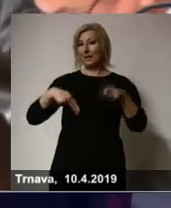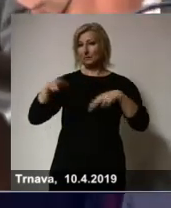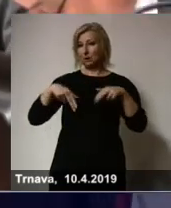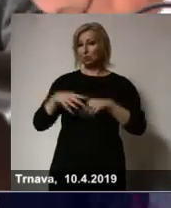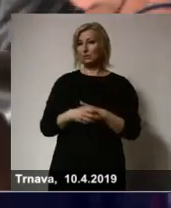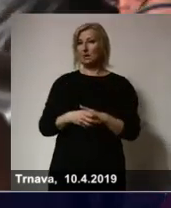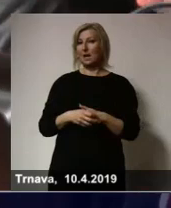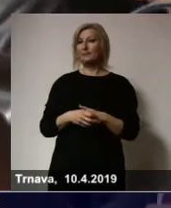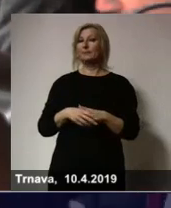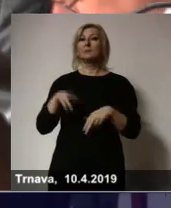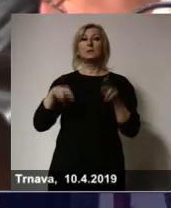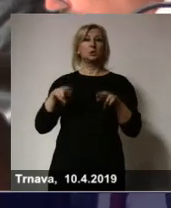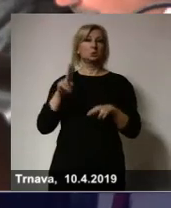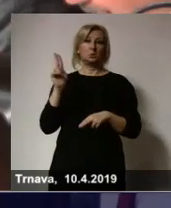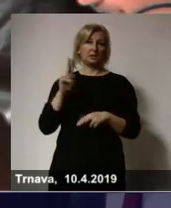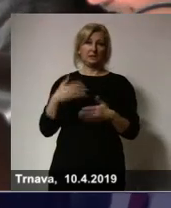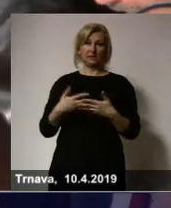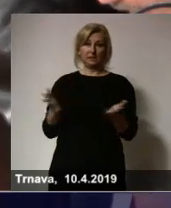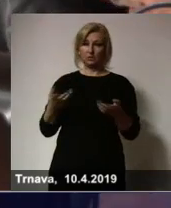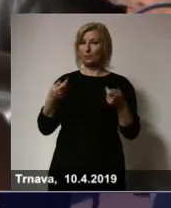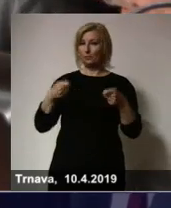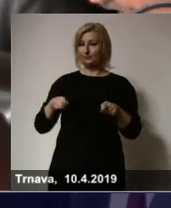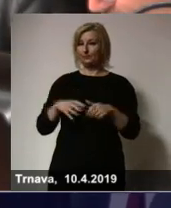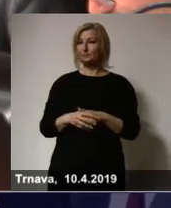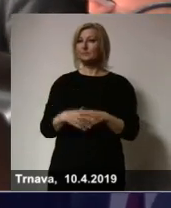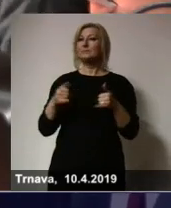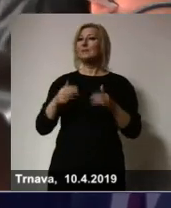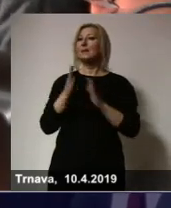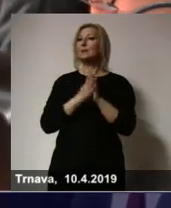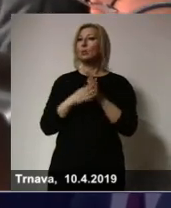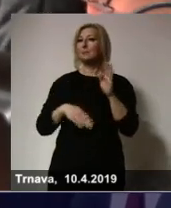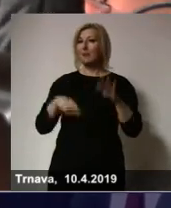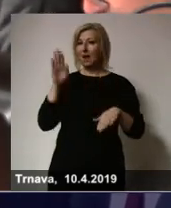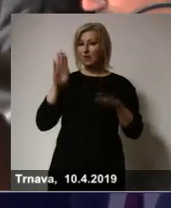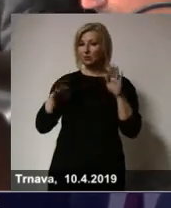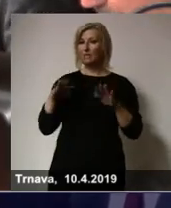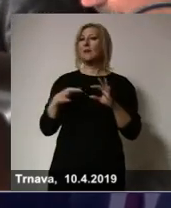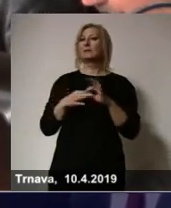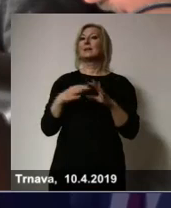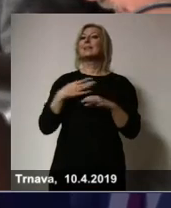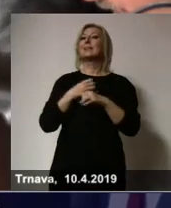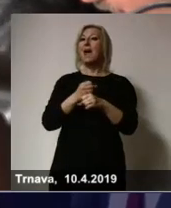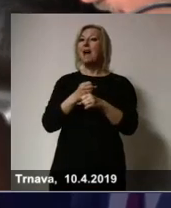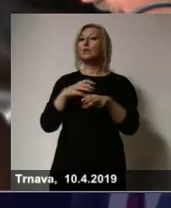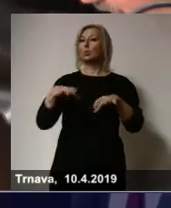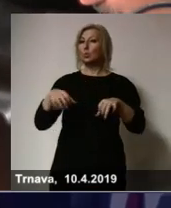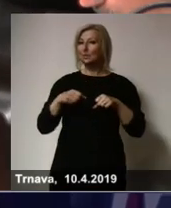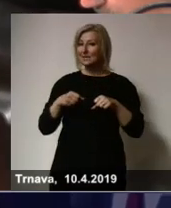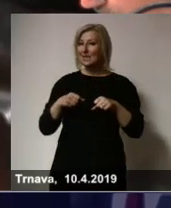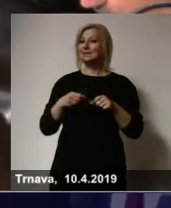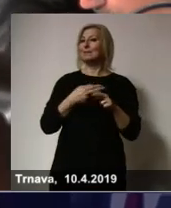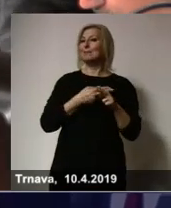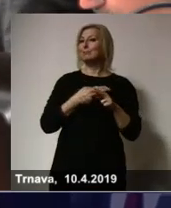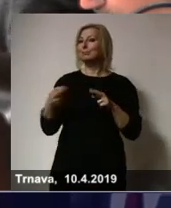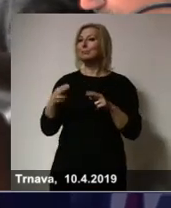Uzatváram rozpravu a dovolujem si vás teraz požiadať o hlasovanie o návrhu uznesenia pre všetky body